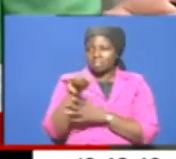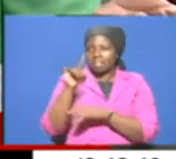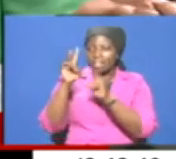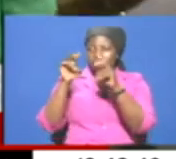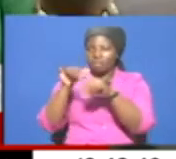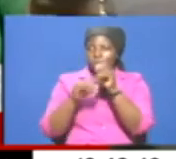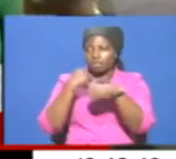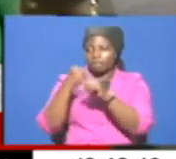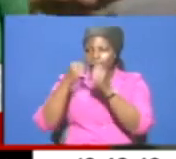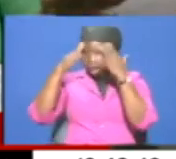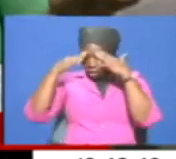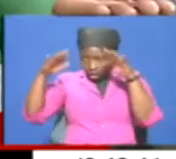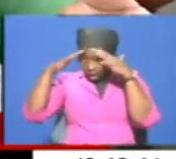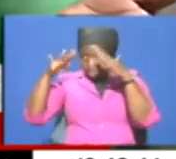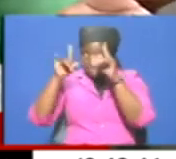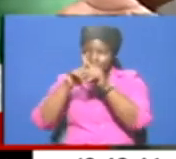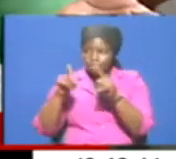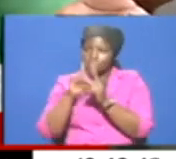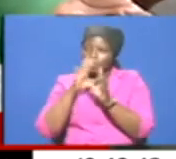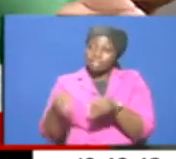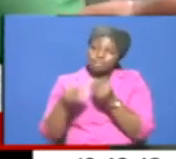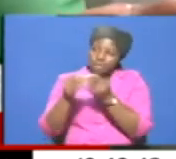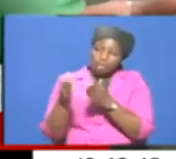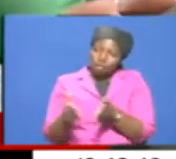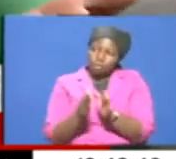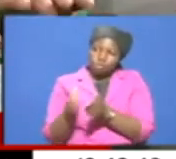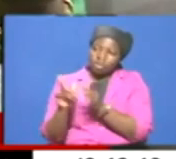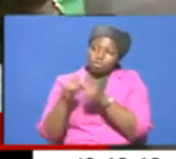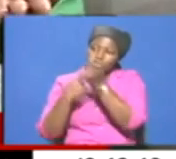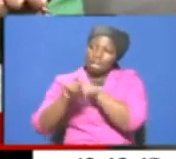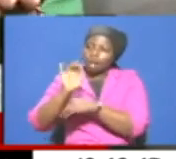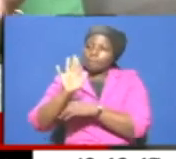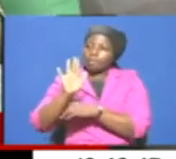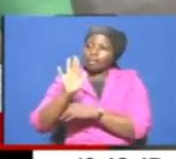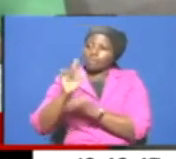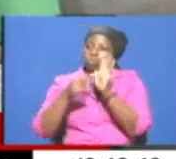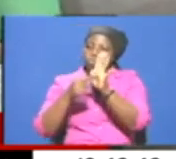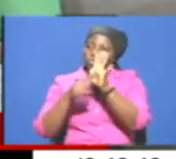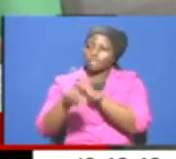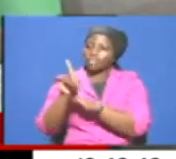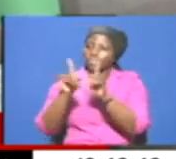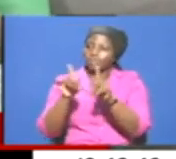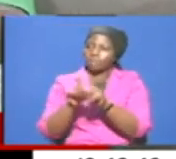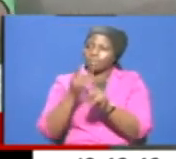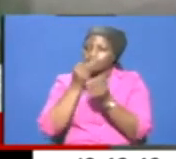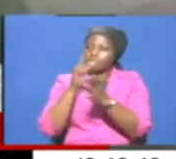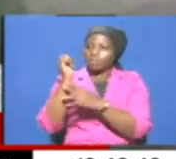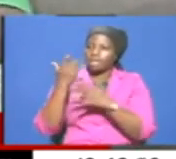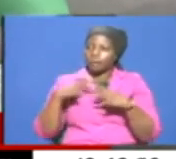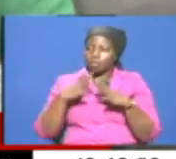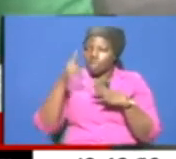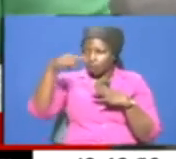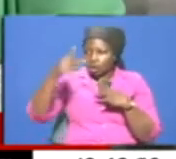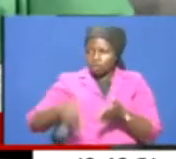awareness and being given a platform to sell yourself and to tell Kenyans the way to go, and then you have